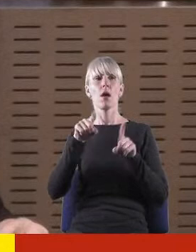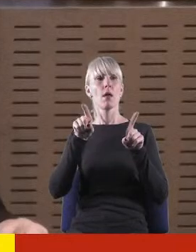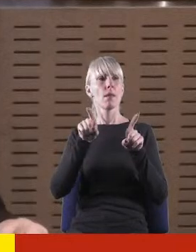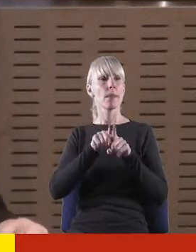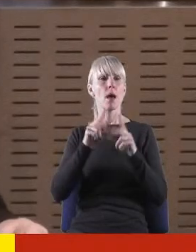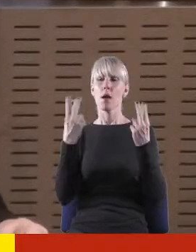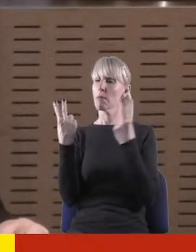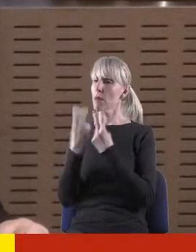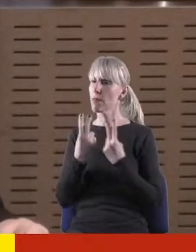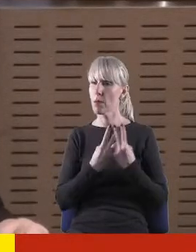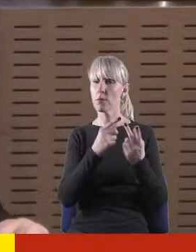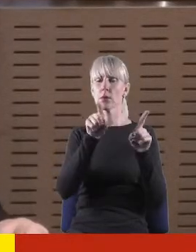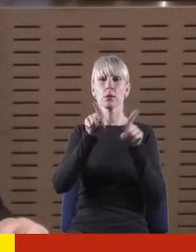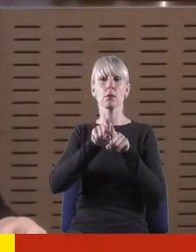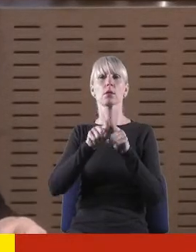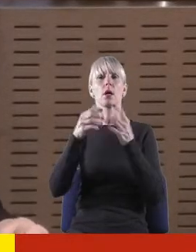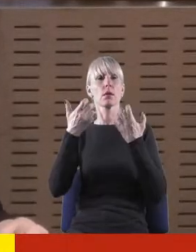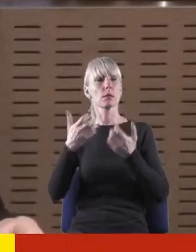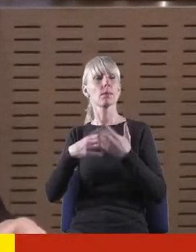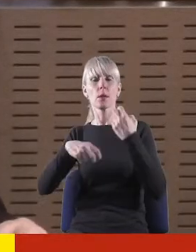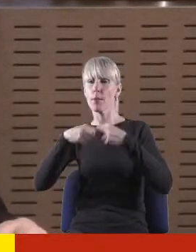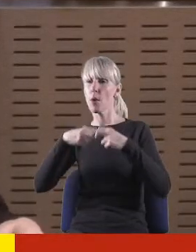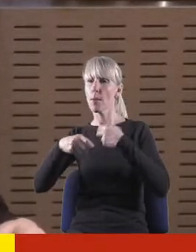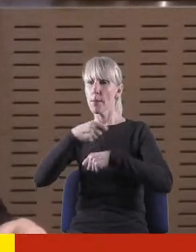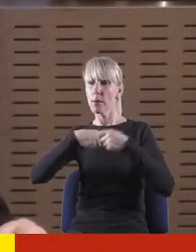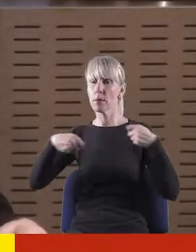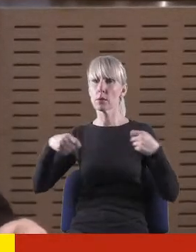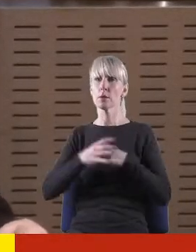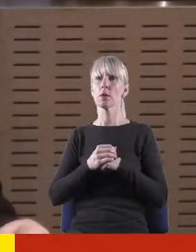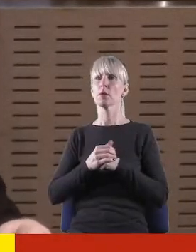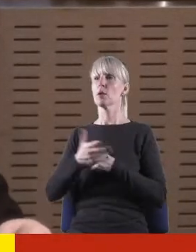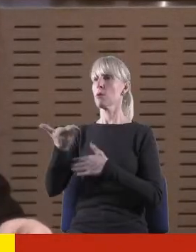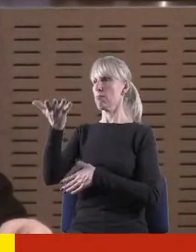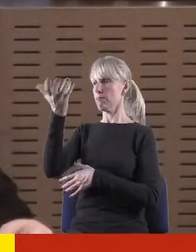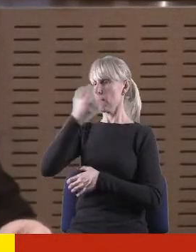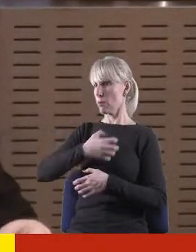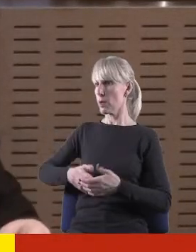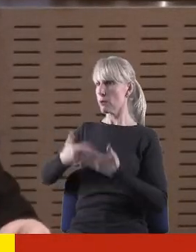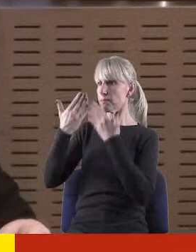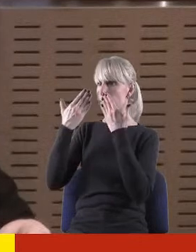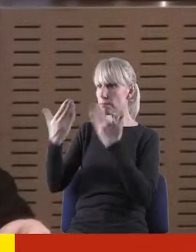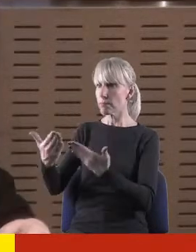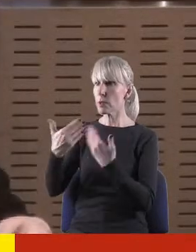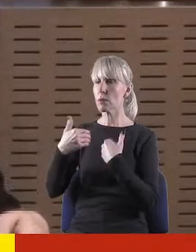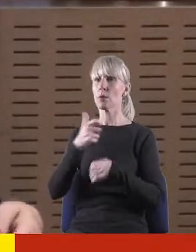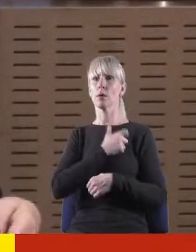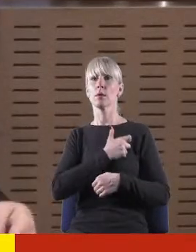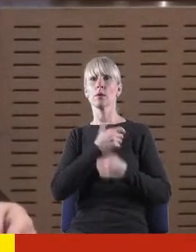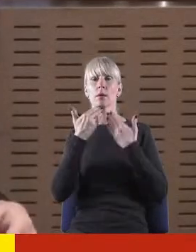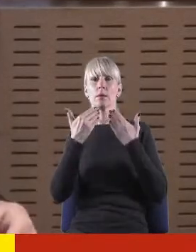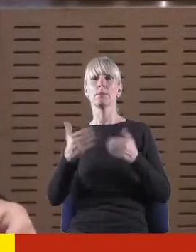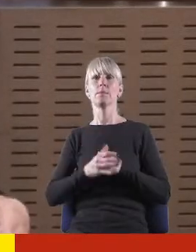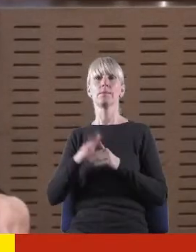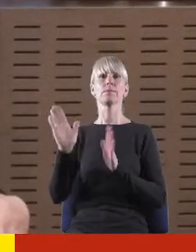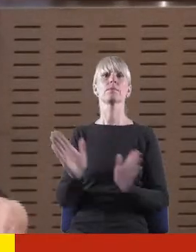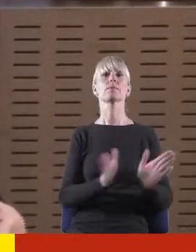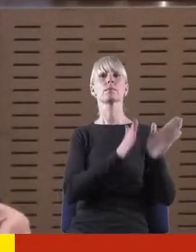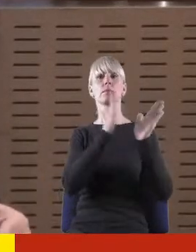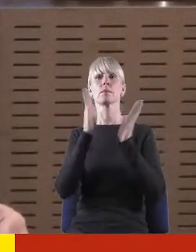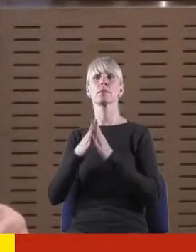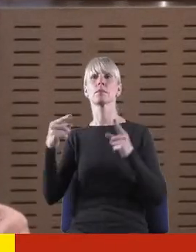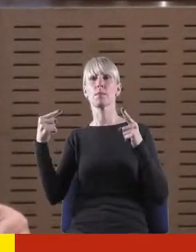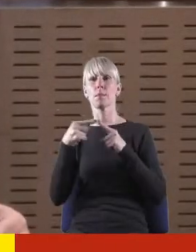starannością pochylamy się nad tym problemem. Panie Marszałku, serdecznie dziękuję. Szanowni Państwo, przechodzimy do